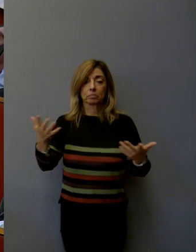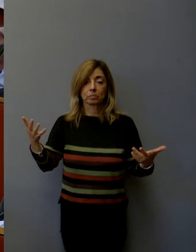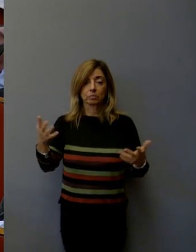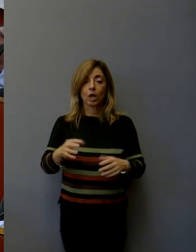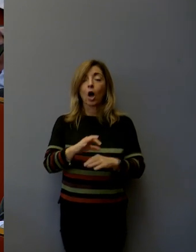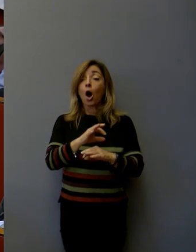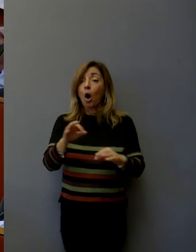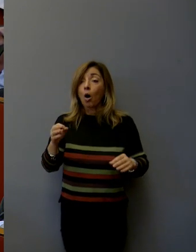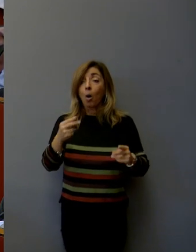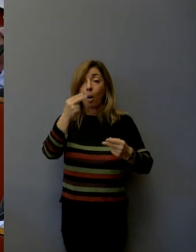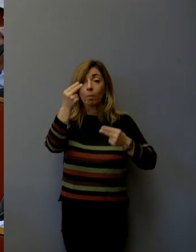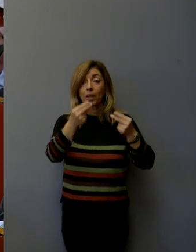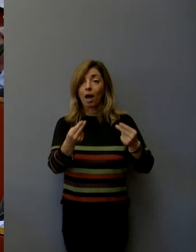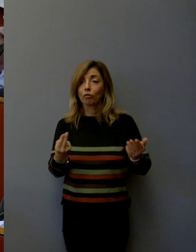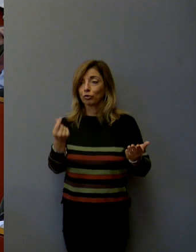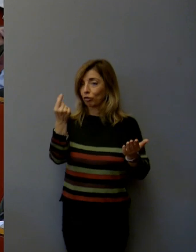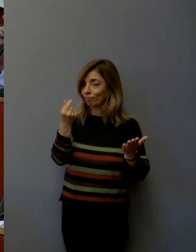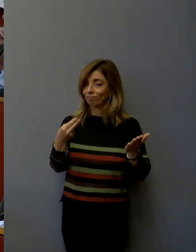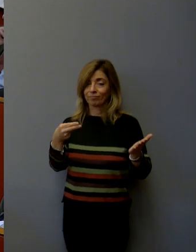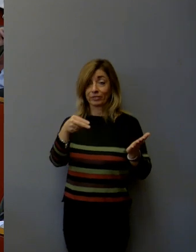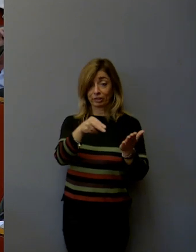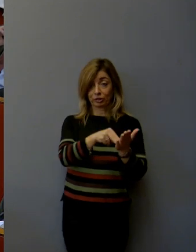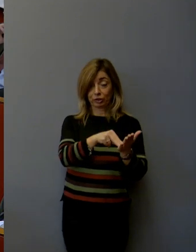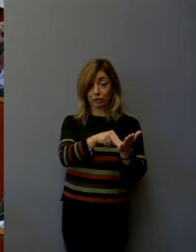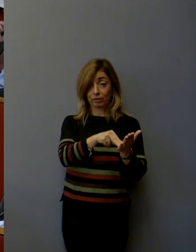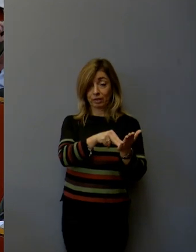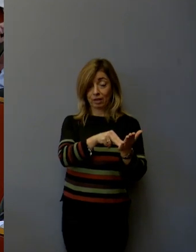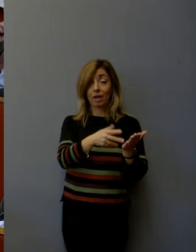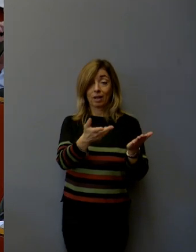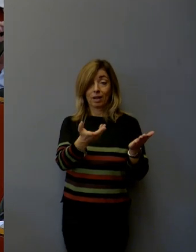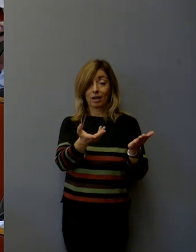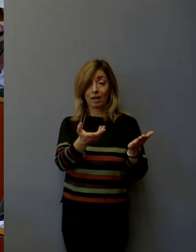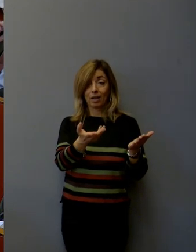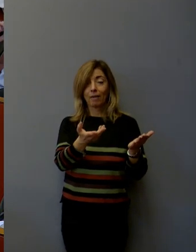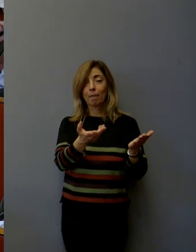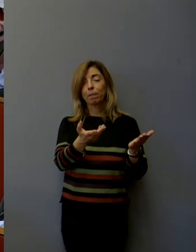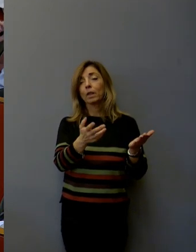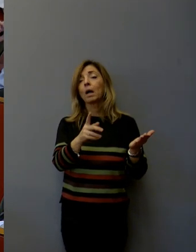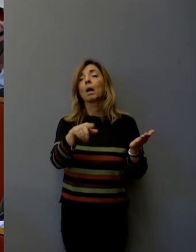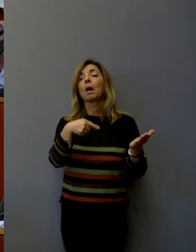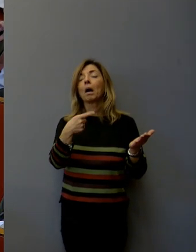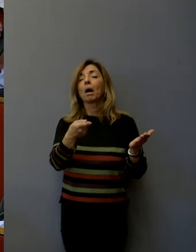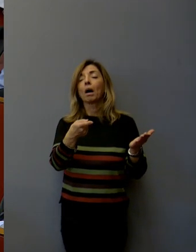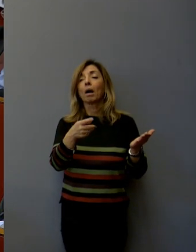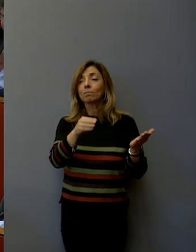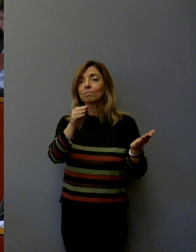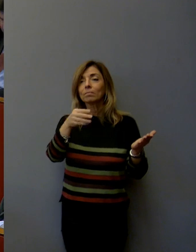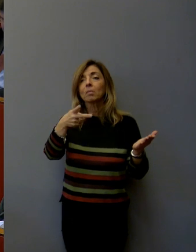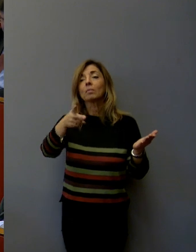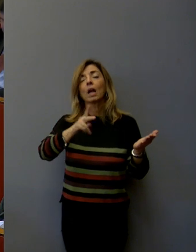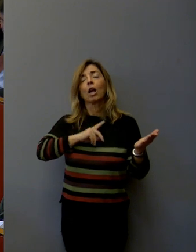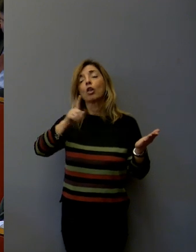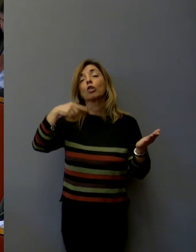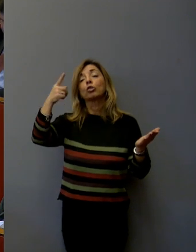di lancio non mi si può rispondere che le cifre a bilancio verranno verranno messe quando ci saranno i tavoli di